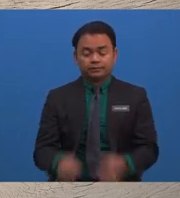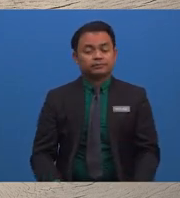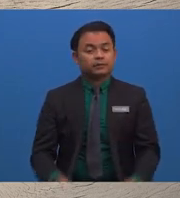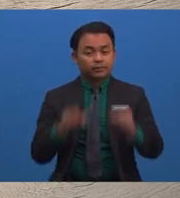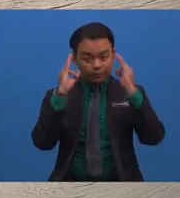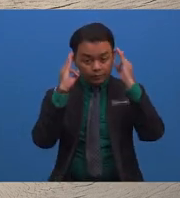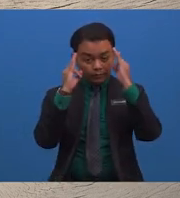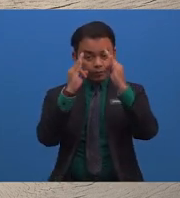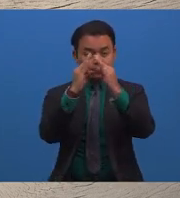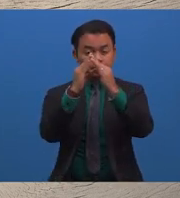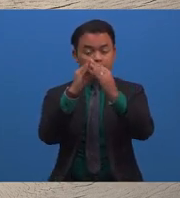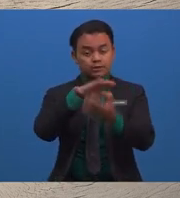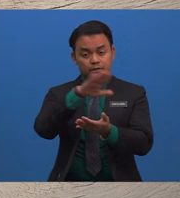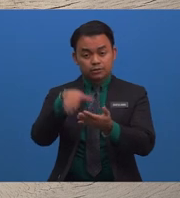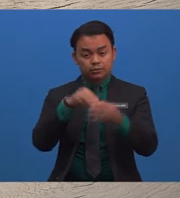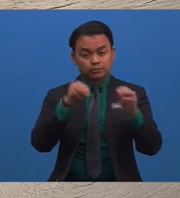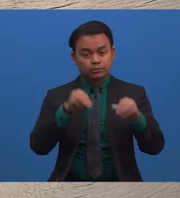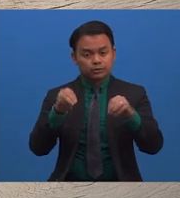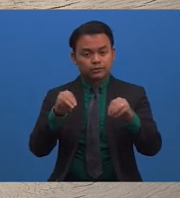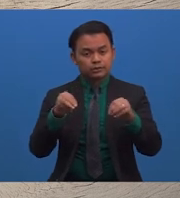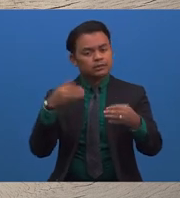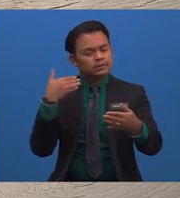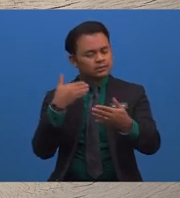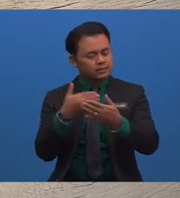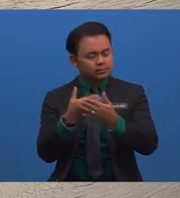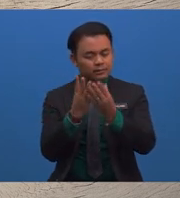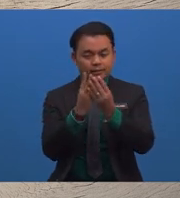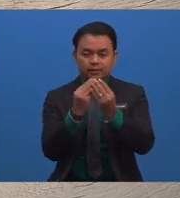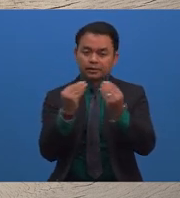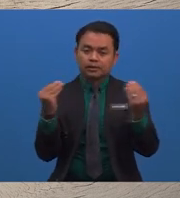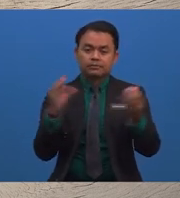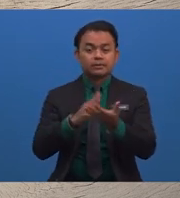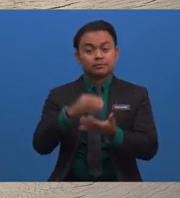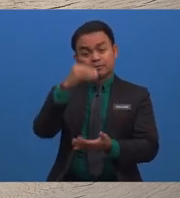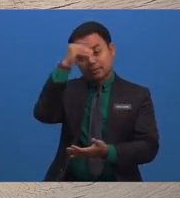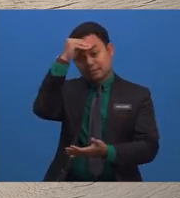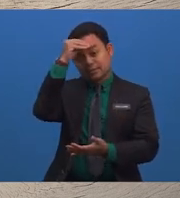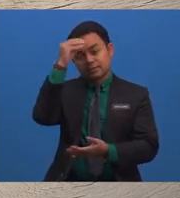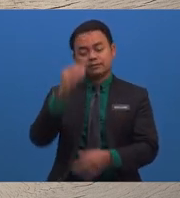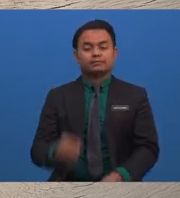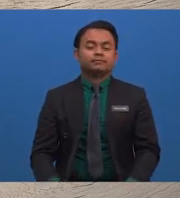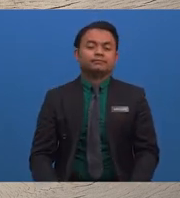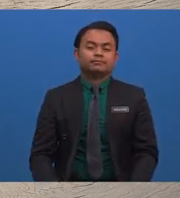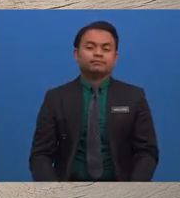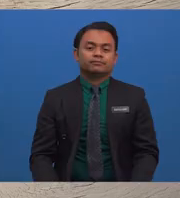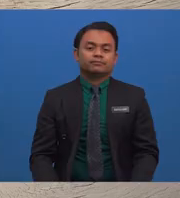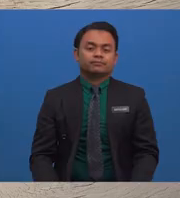Tumpukan perhatian semua murid sehingga selesai pembelajaran ini.